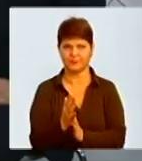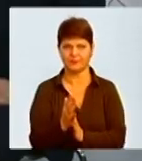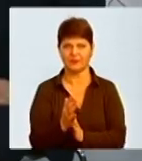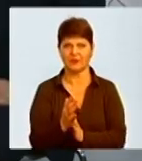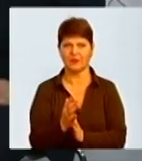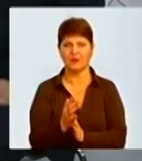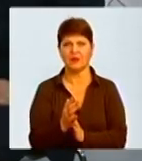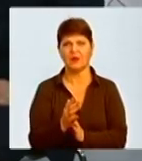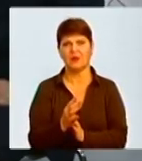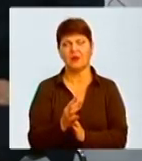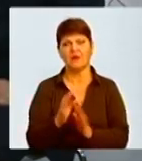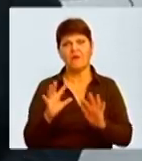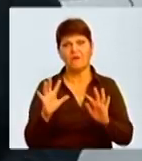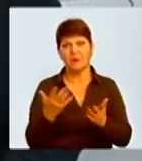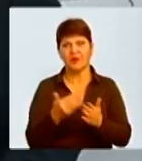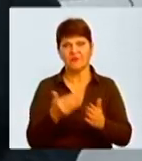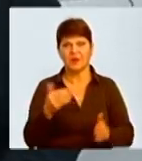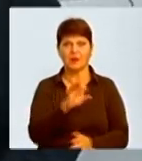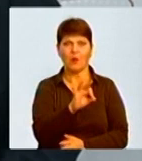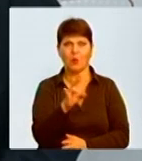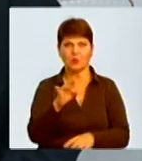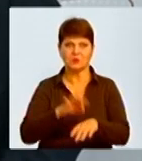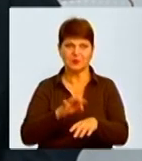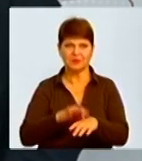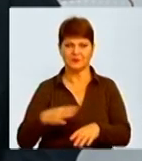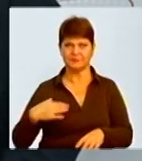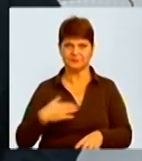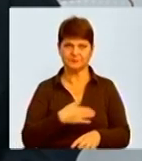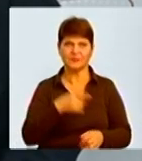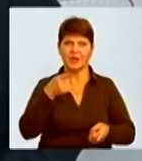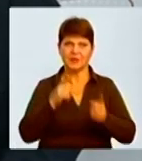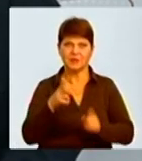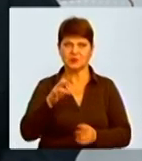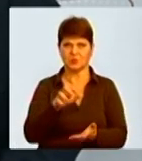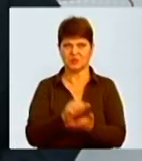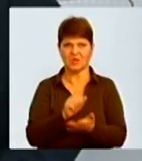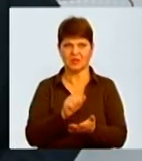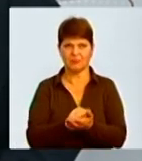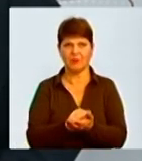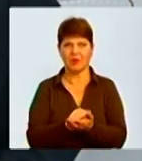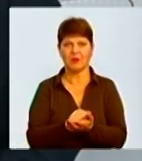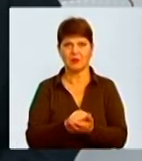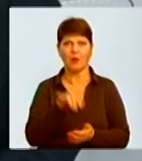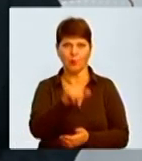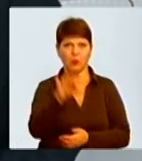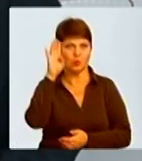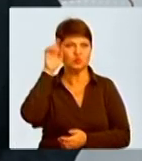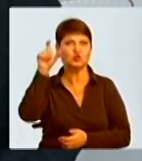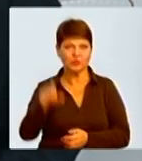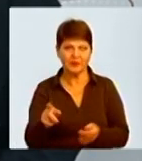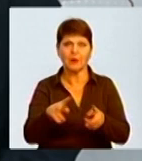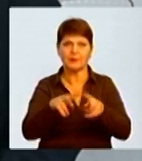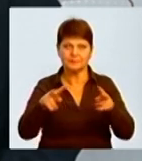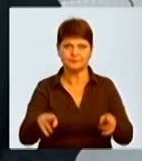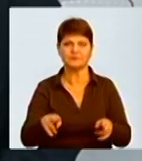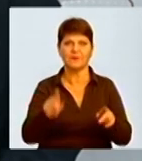від цієї онкопатології грудно-молочної залози дійсно займає рак грудної залози у чоловіків. У чоловіків